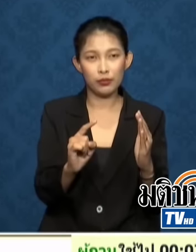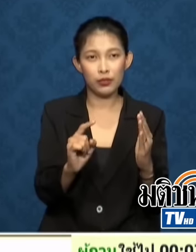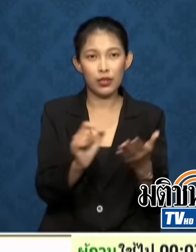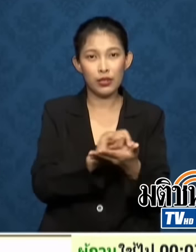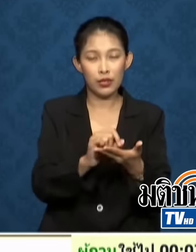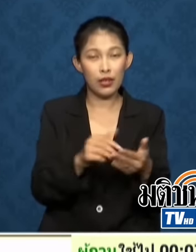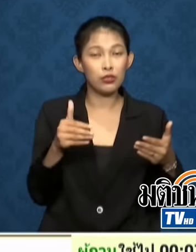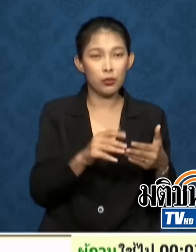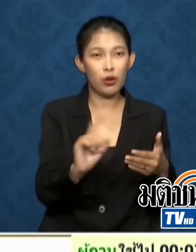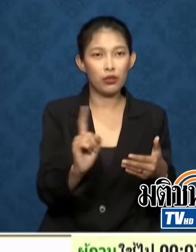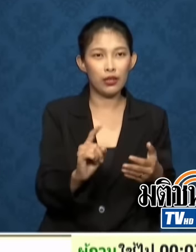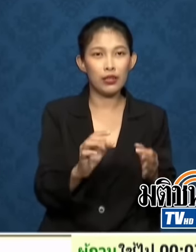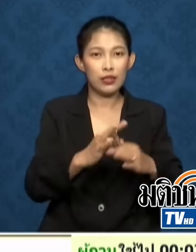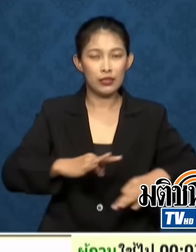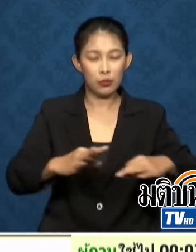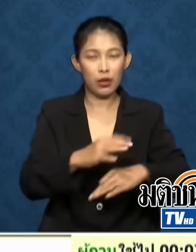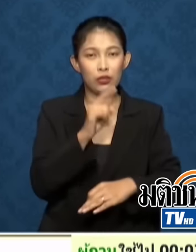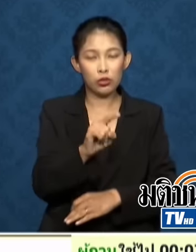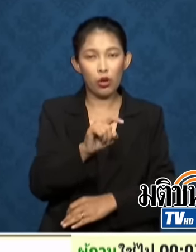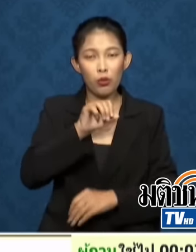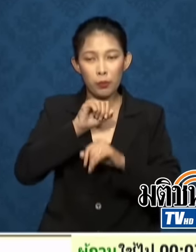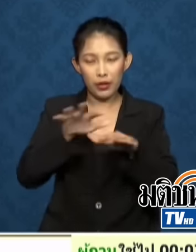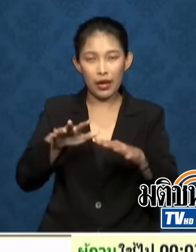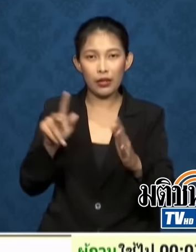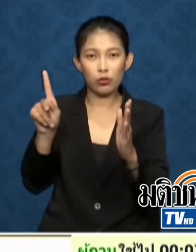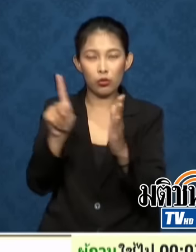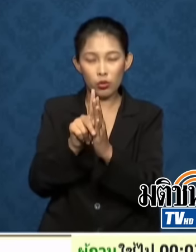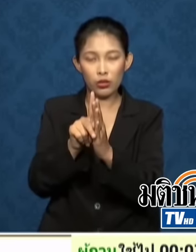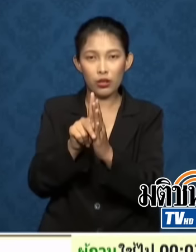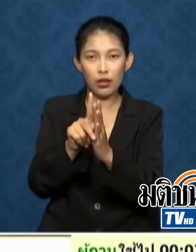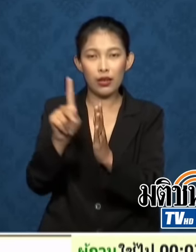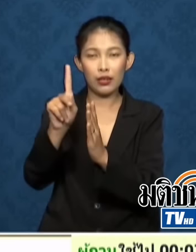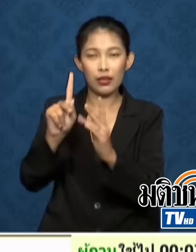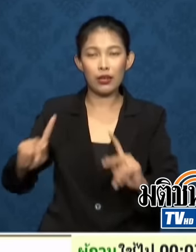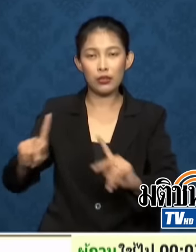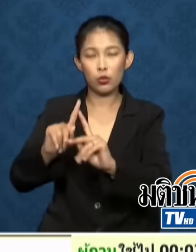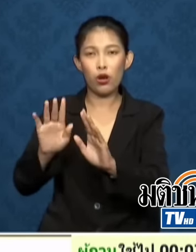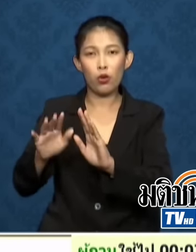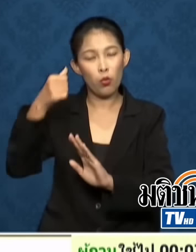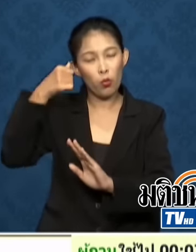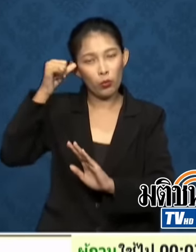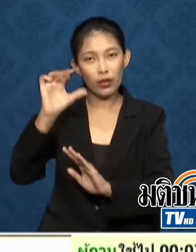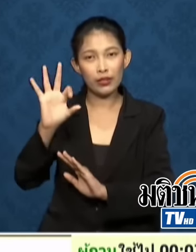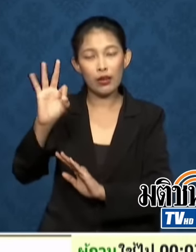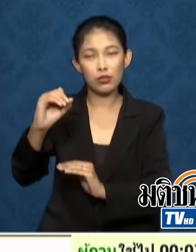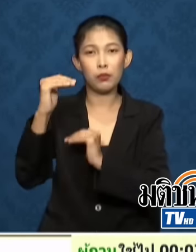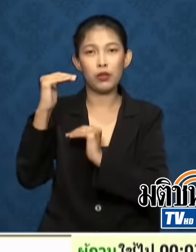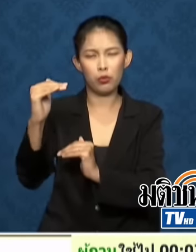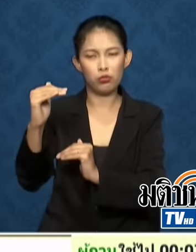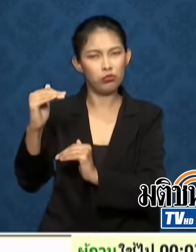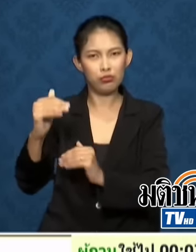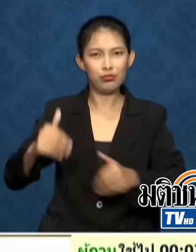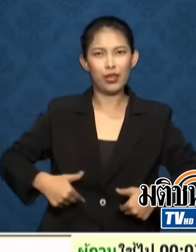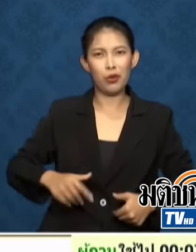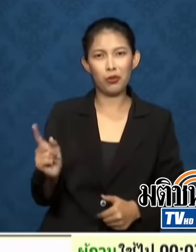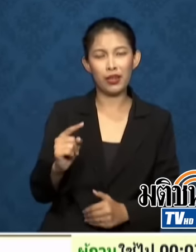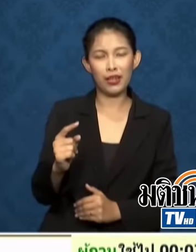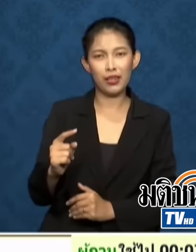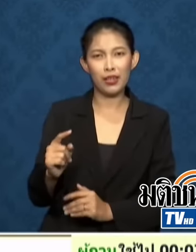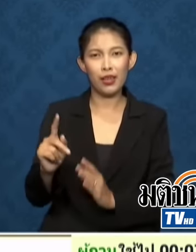ะต้องไปออกกฎกระทรวงภายใน90วันผมก็บอกมันตลกหรือเปล่าภายใน90